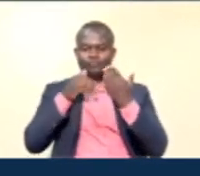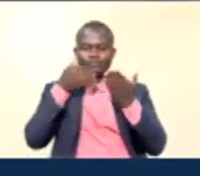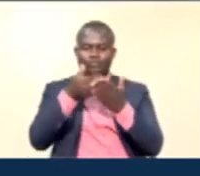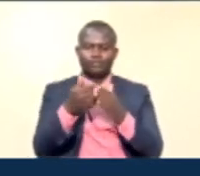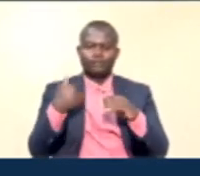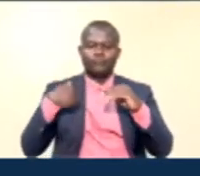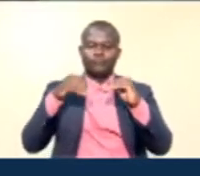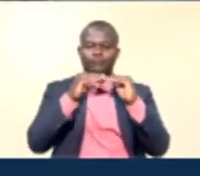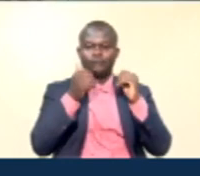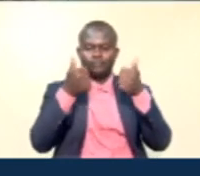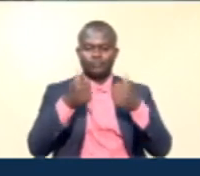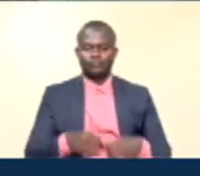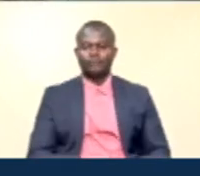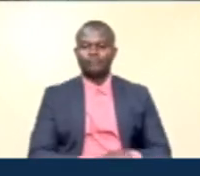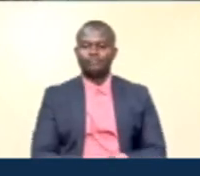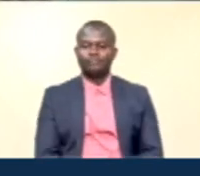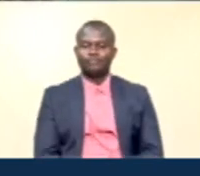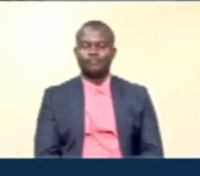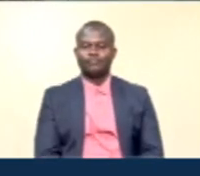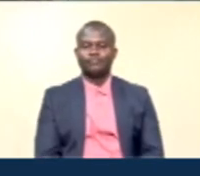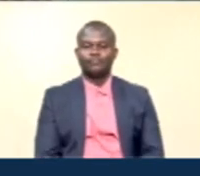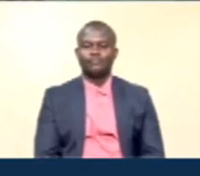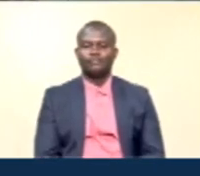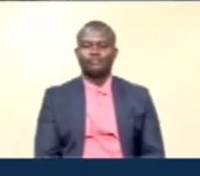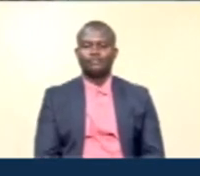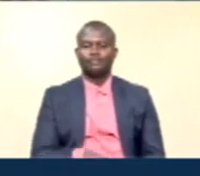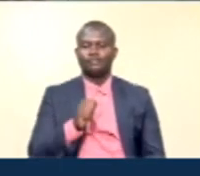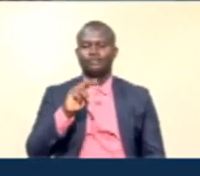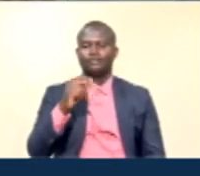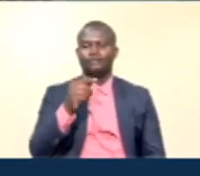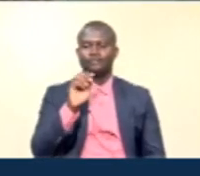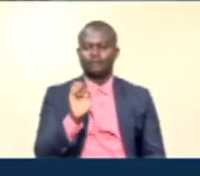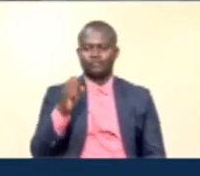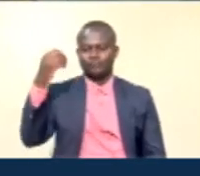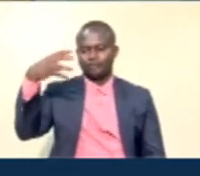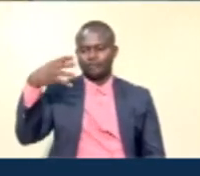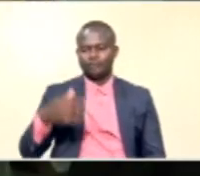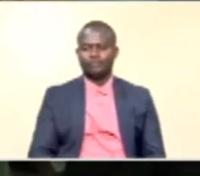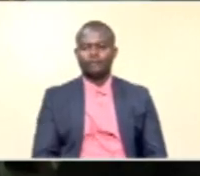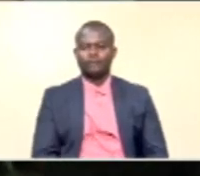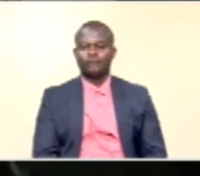ku rugero rushimishije Ange Gaga I Kigali